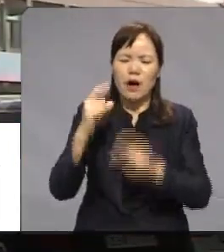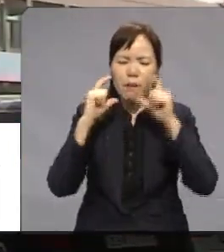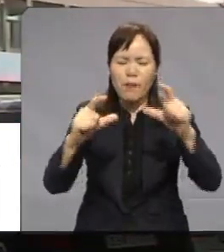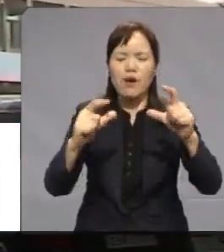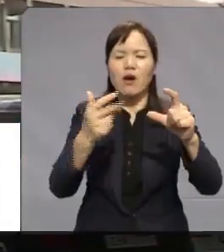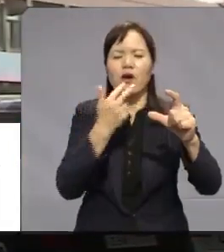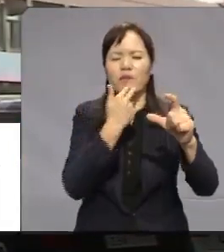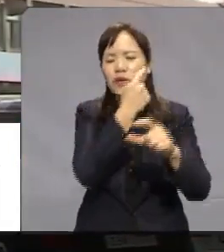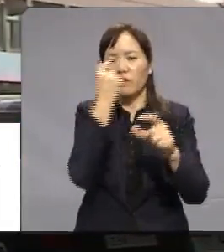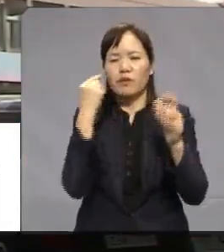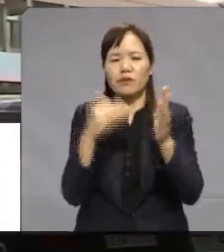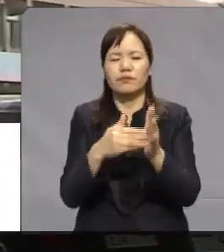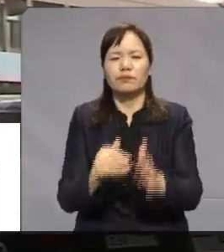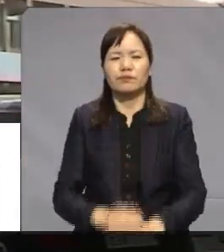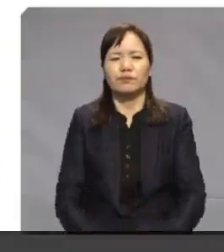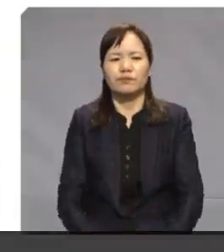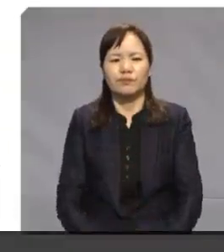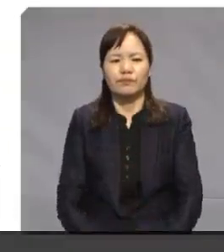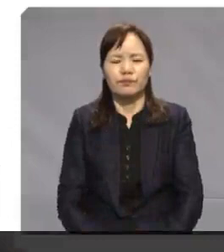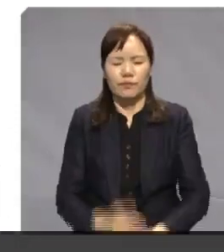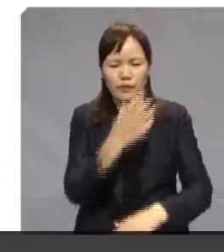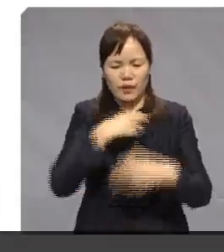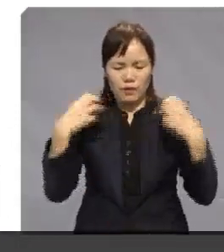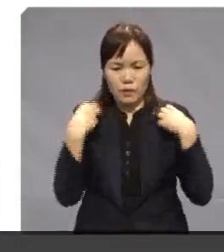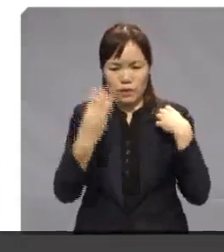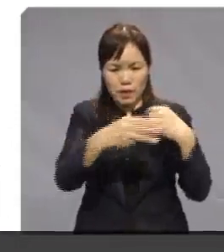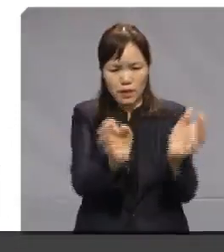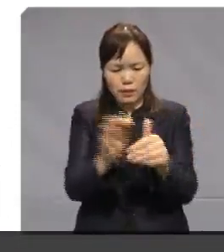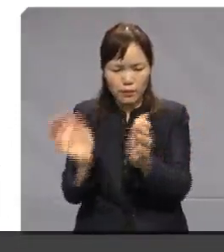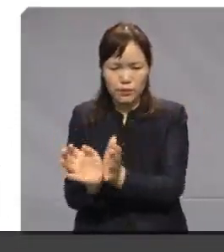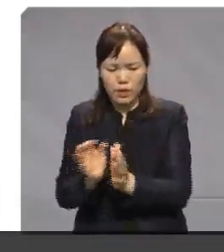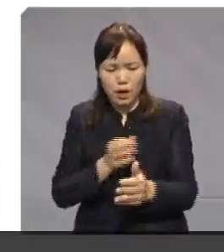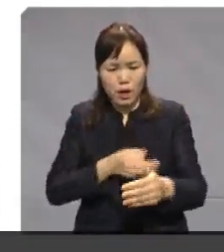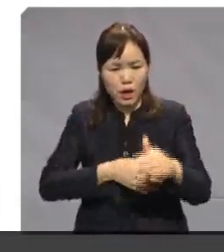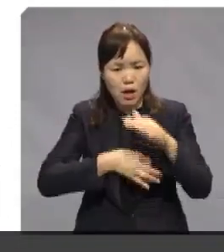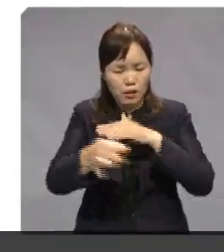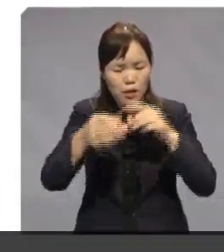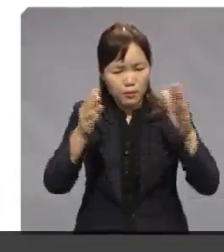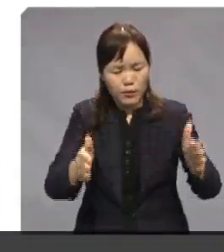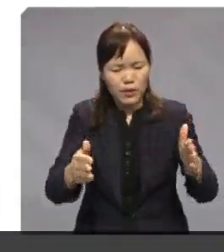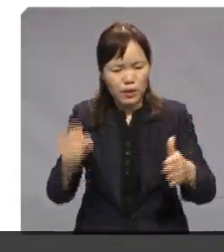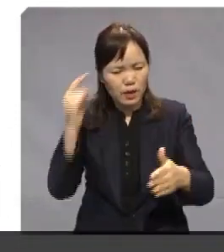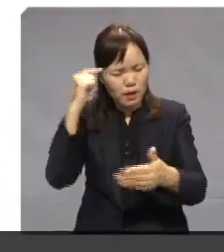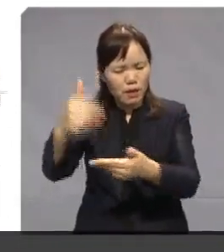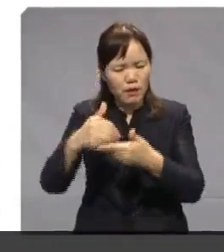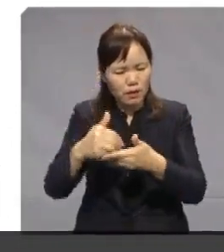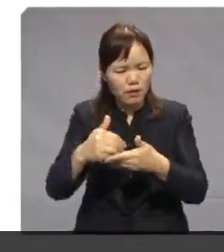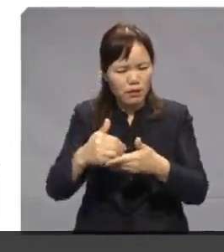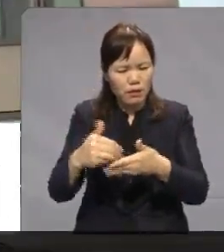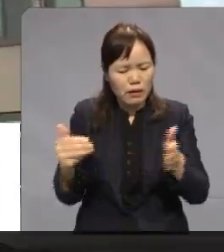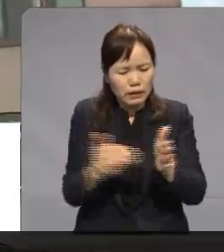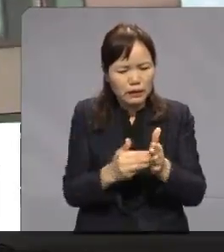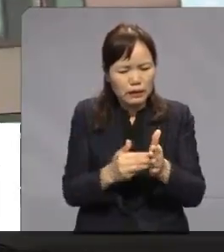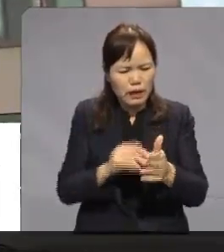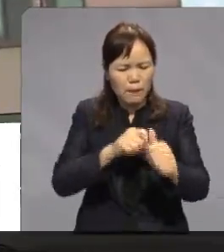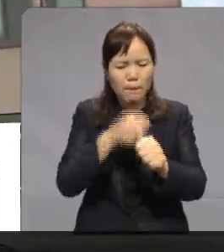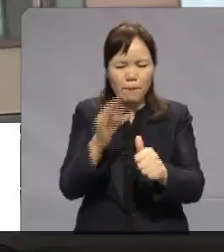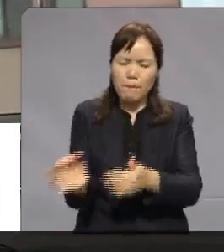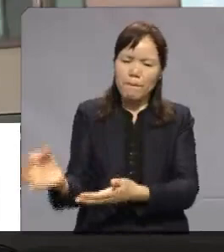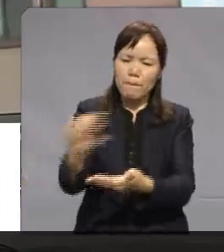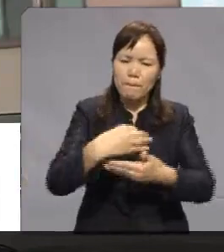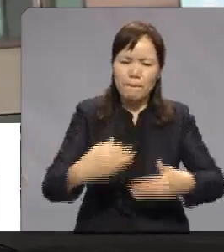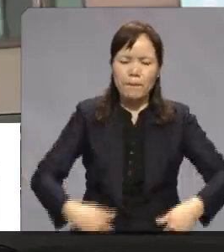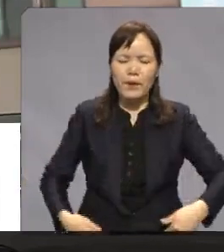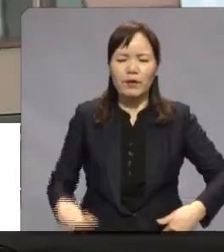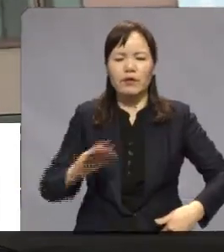파악도 있습니다 또 구청 세계 부서에서는 납부 기한과 의견 제출이 끝난 과태료를 걷어야 하는데도 2억